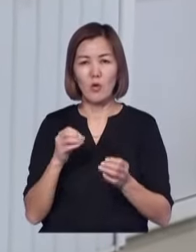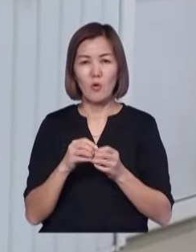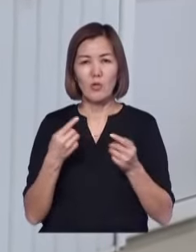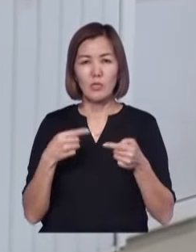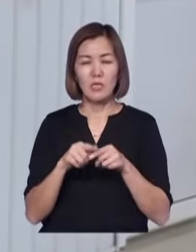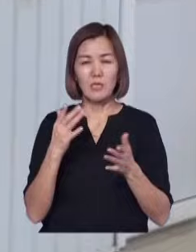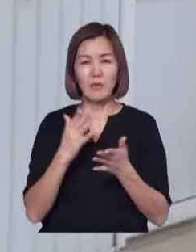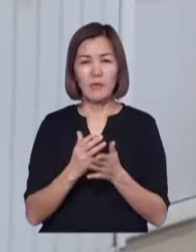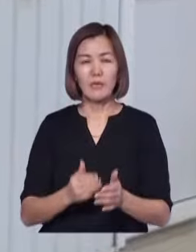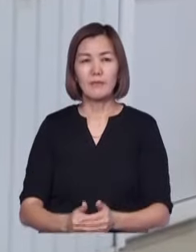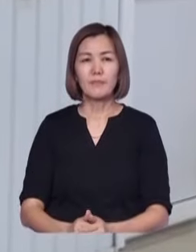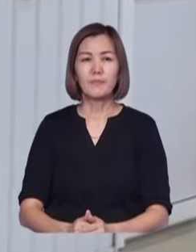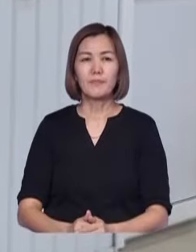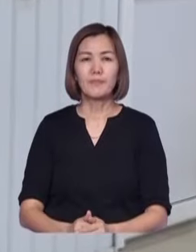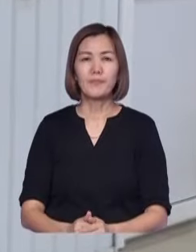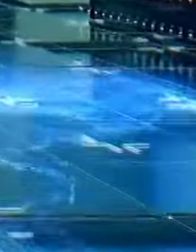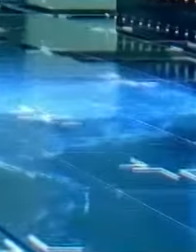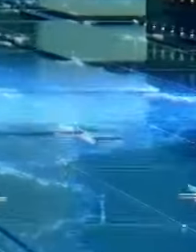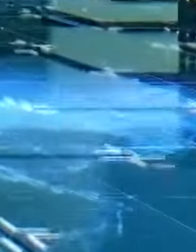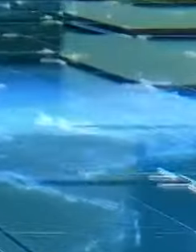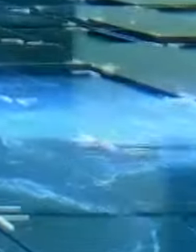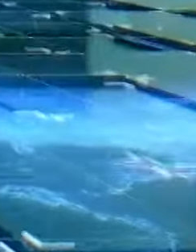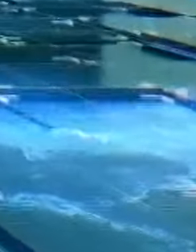астам техника жұмылдырылды.